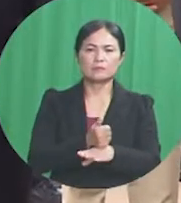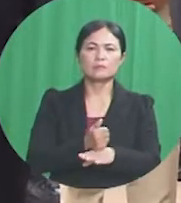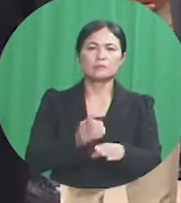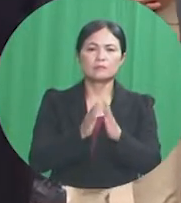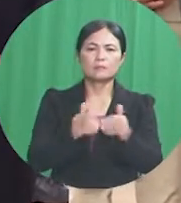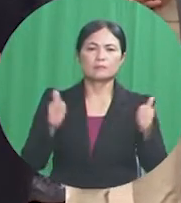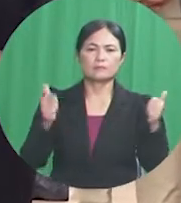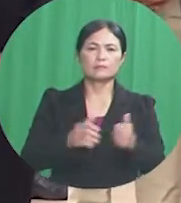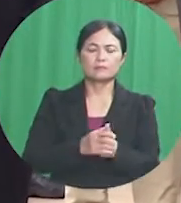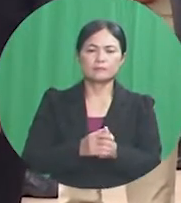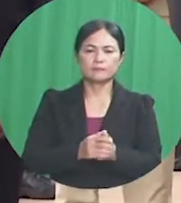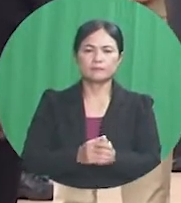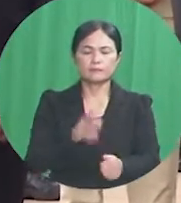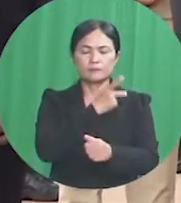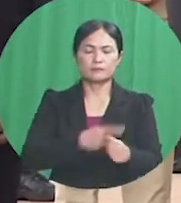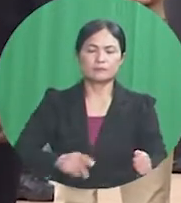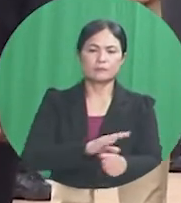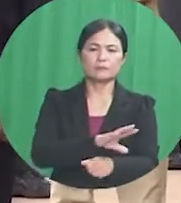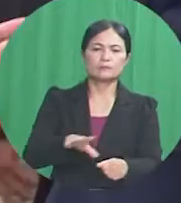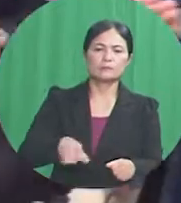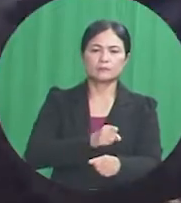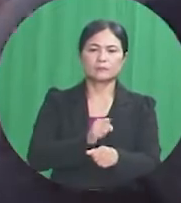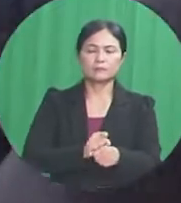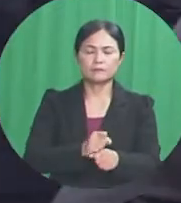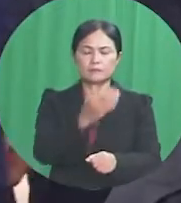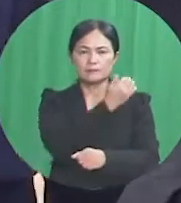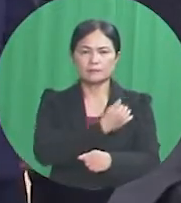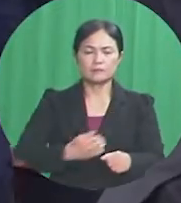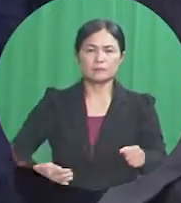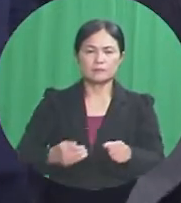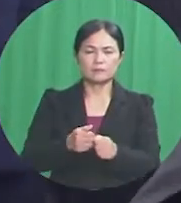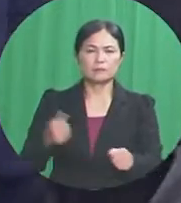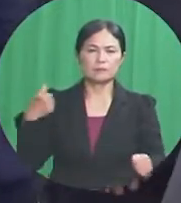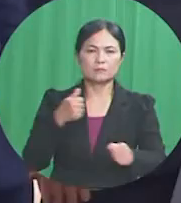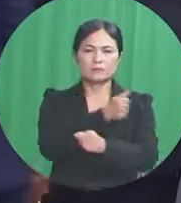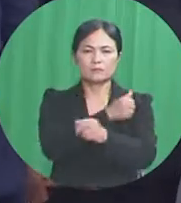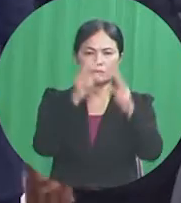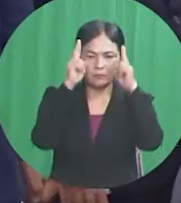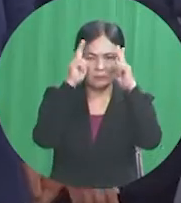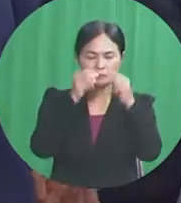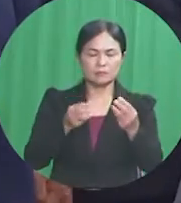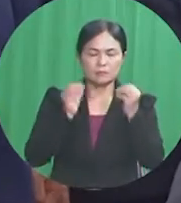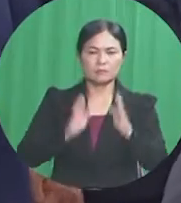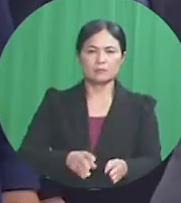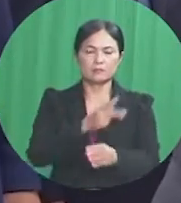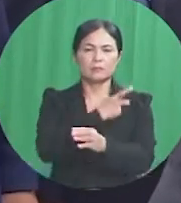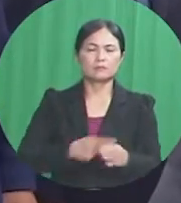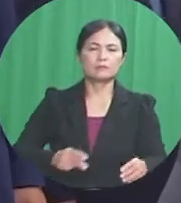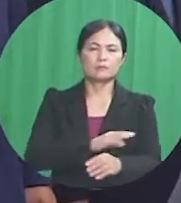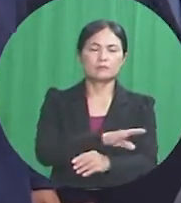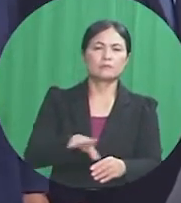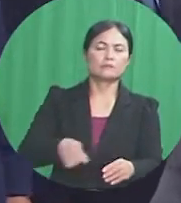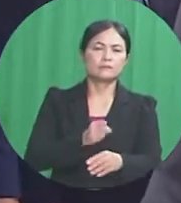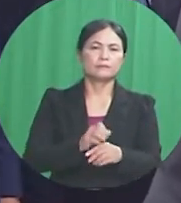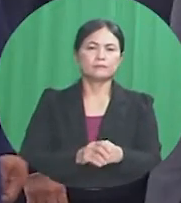ធានរដ្ឋសភានៃព្រះរាជាណាចក្រកម្ពុជាសម្តេចអគ្គមហាសេនាបតីតេជោហ៊ុនសែននាយករដ្ឋមន្ត្រីនៃព្រះរាជាណាចក្រ